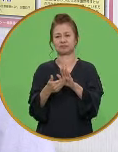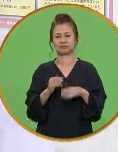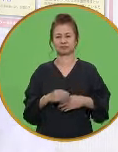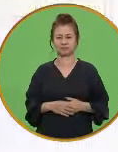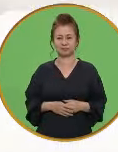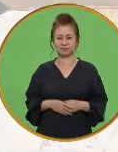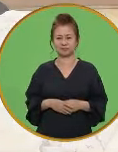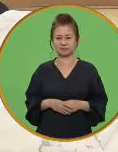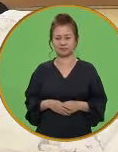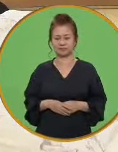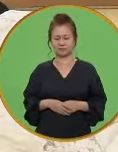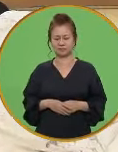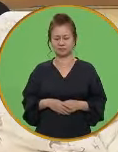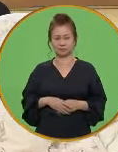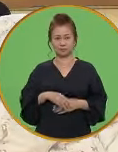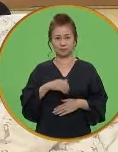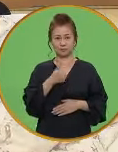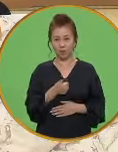う。